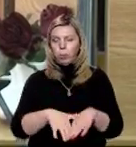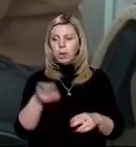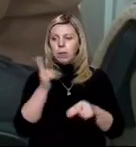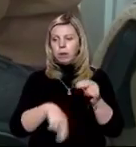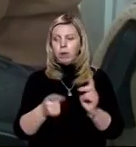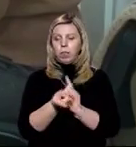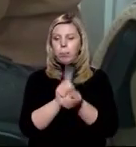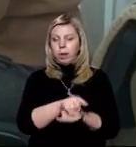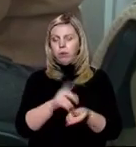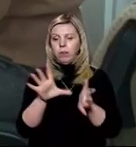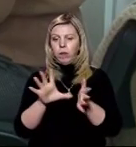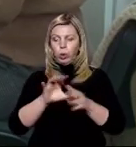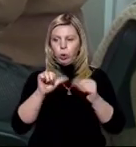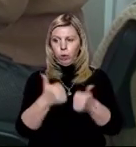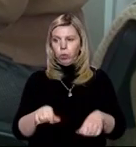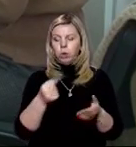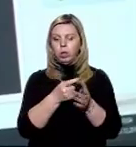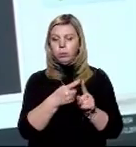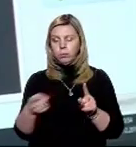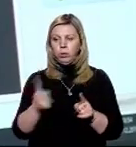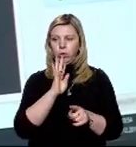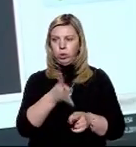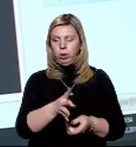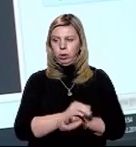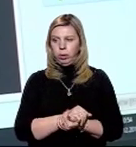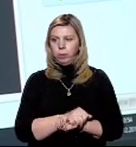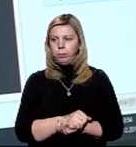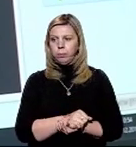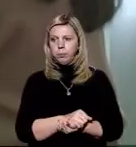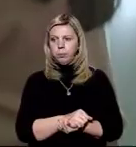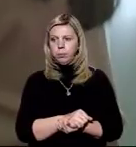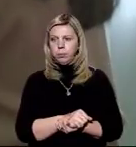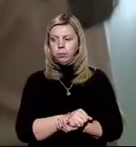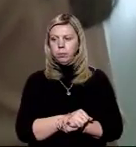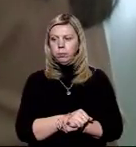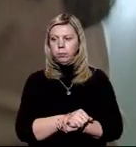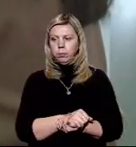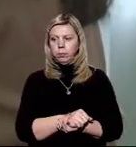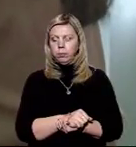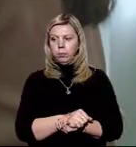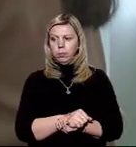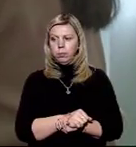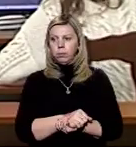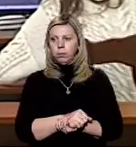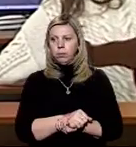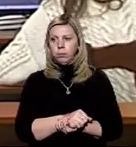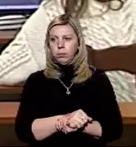Завершити переведення справ в електронну форму мають впродовж 4 років. Руслана Гостюк, Іван Шимко. Новини на Суспільному.